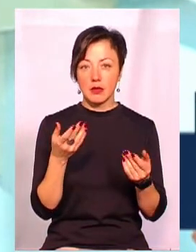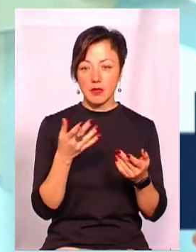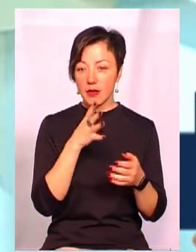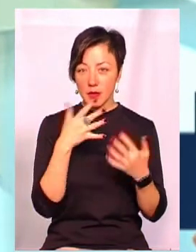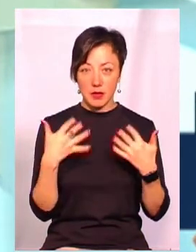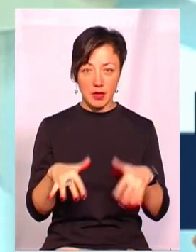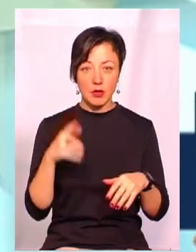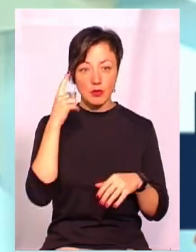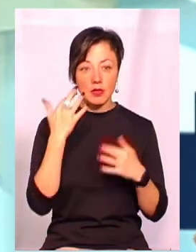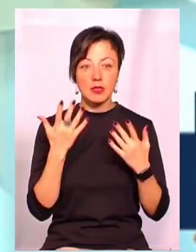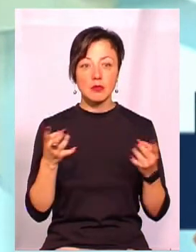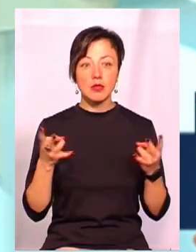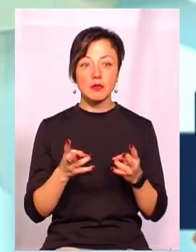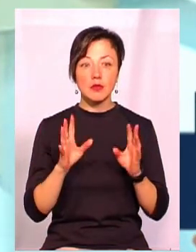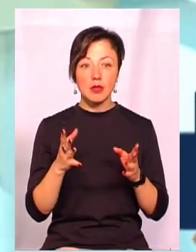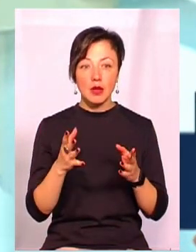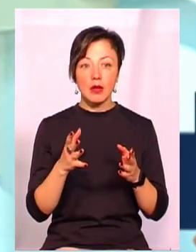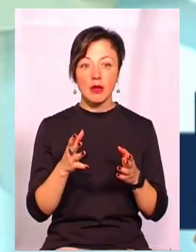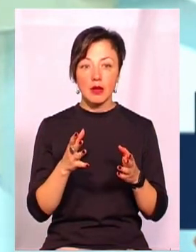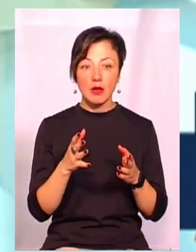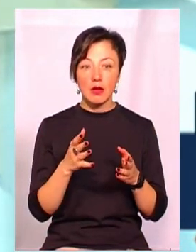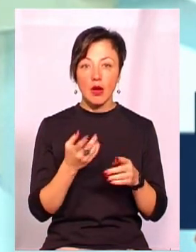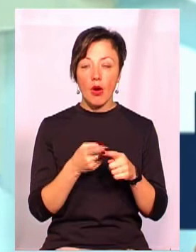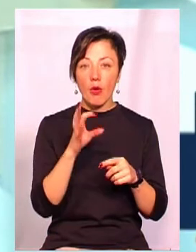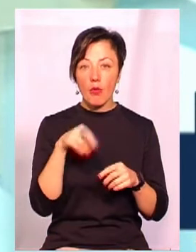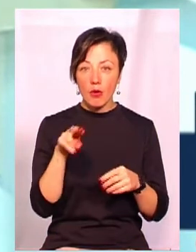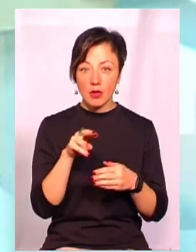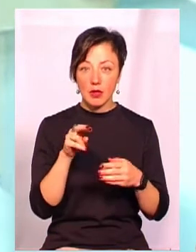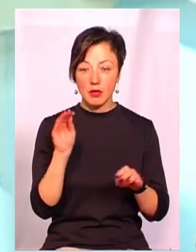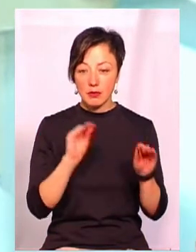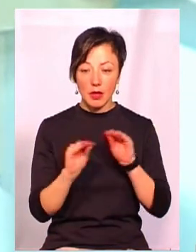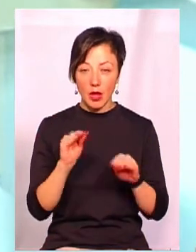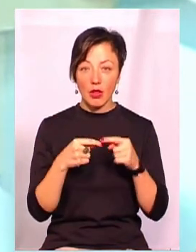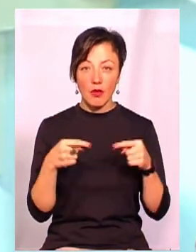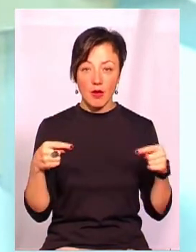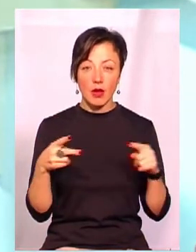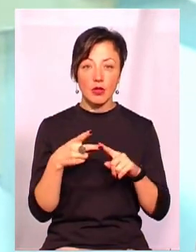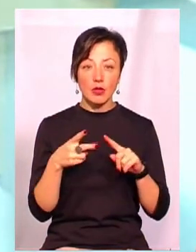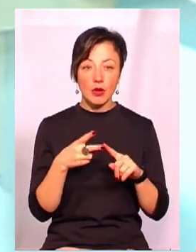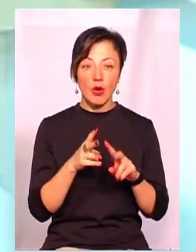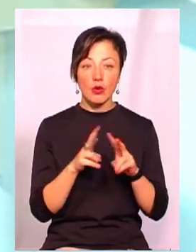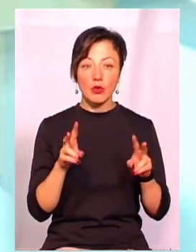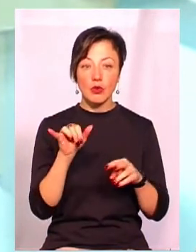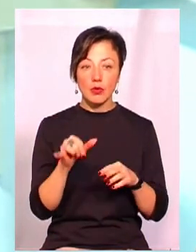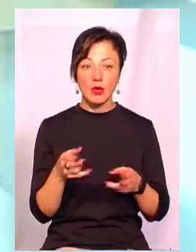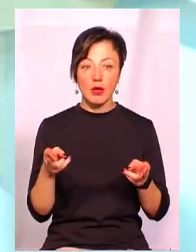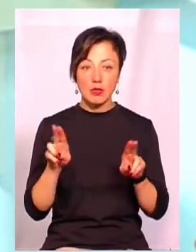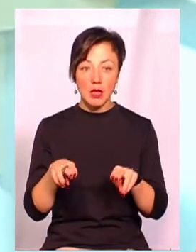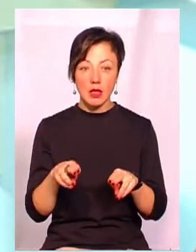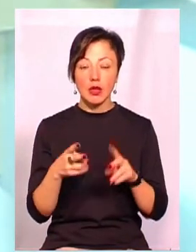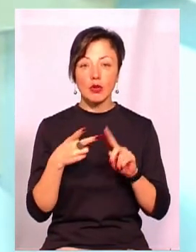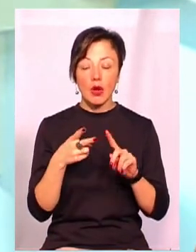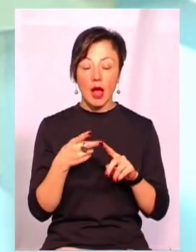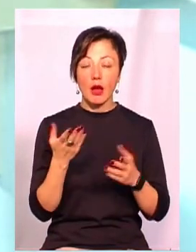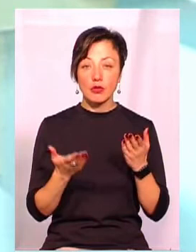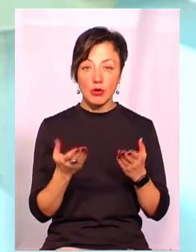купу часу. Як ви думаєте, скільки потрібно буде декодувати підприємцю товари? Це перше. Друге, ті, котрі в нього на остатку.